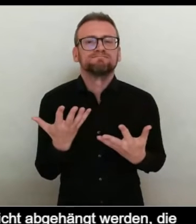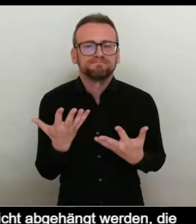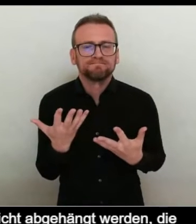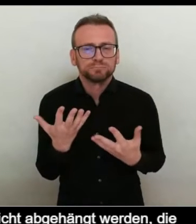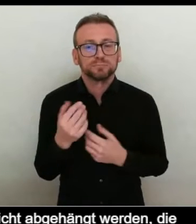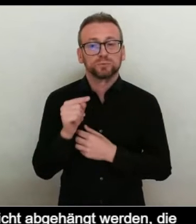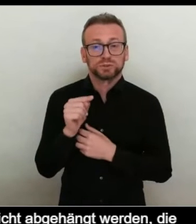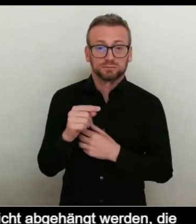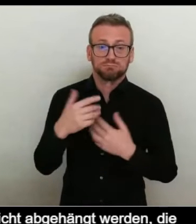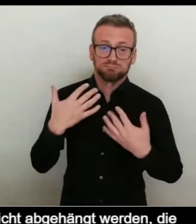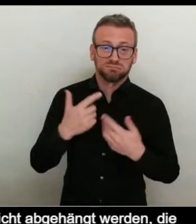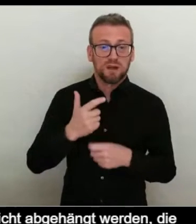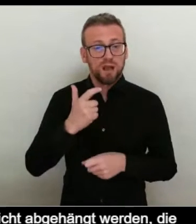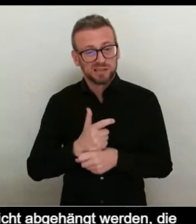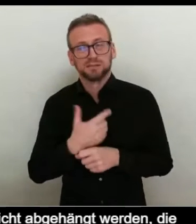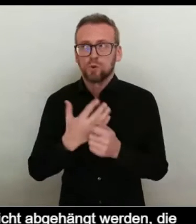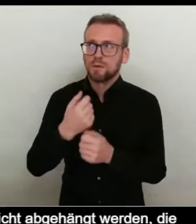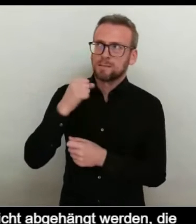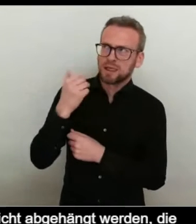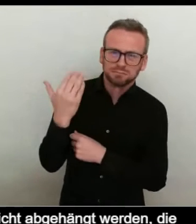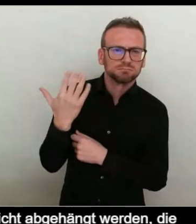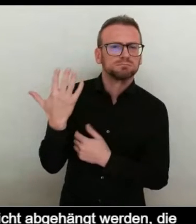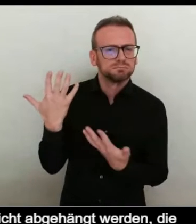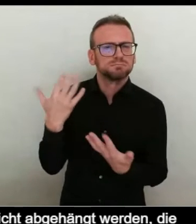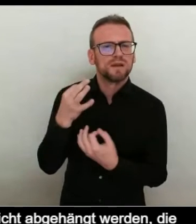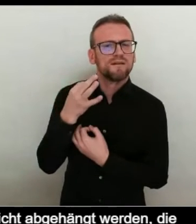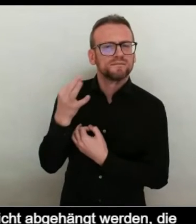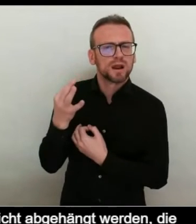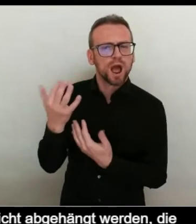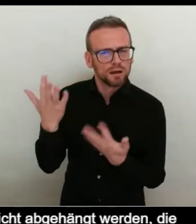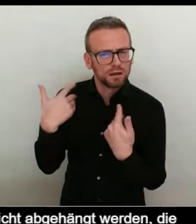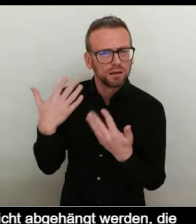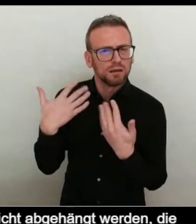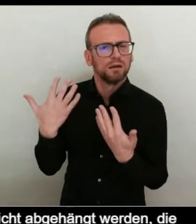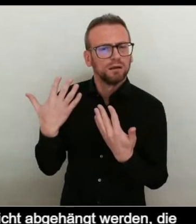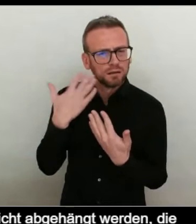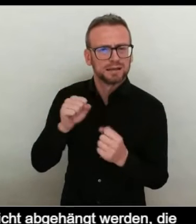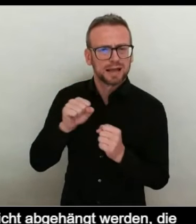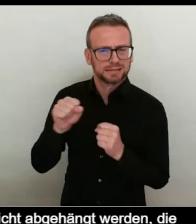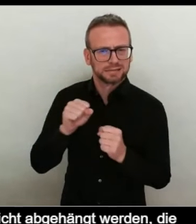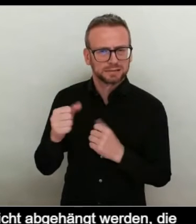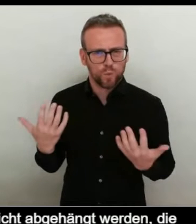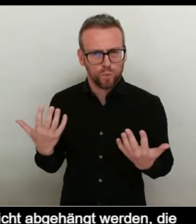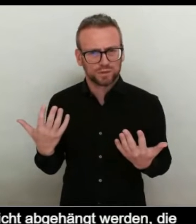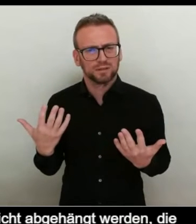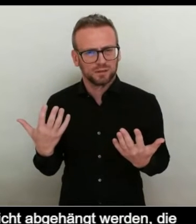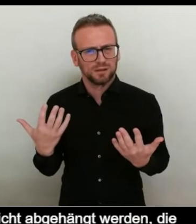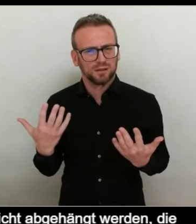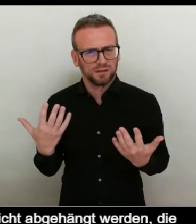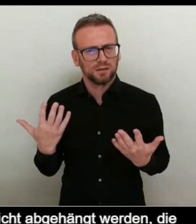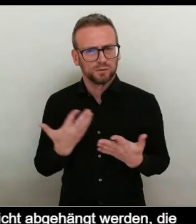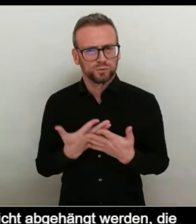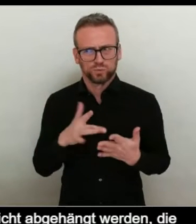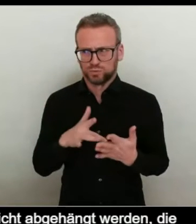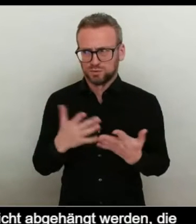Energiepreis steht bei uns im Mittelpunkt. Dazu die Versorgung mit erneuerbaren Energien, mit Gas, aber eben auch mit der Geschwindigkeit,